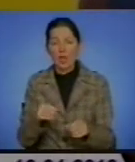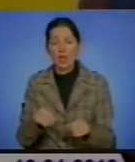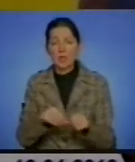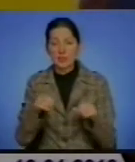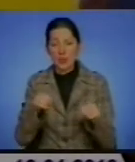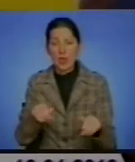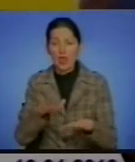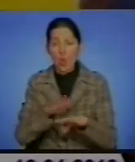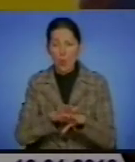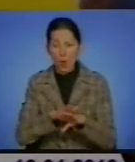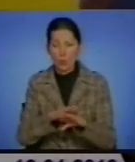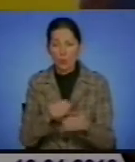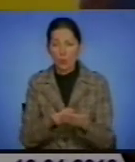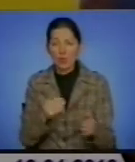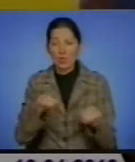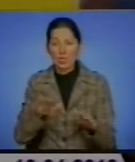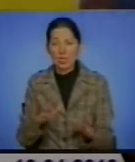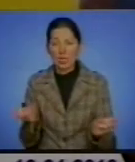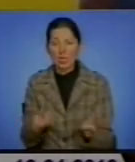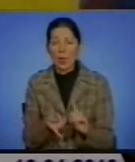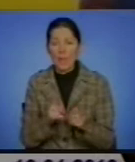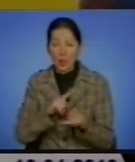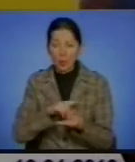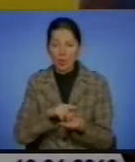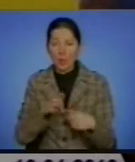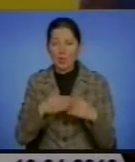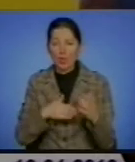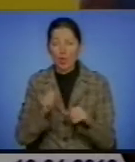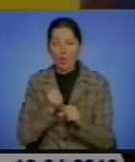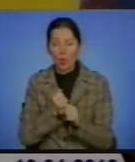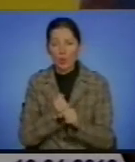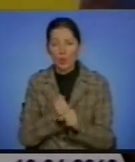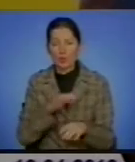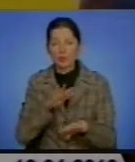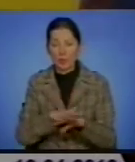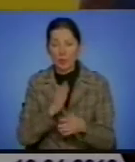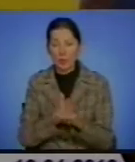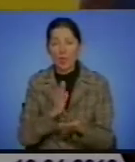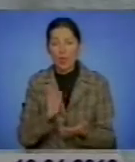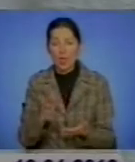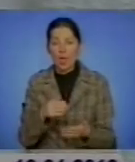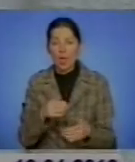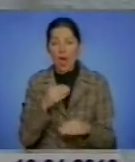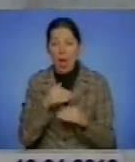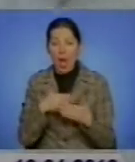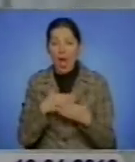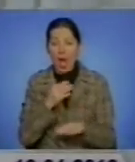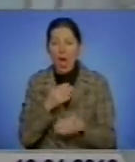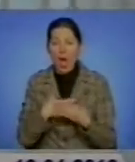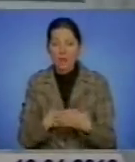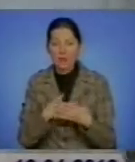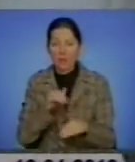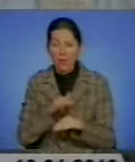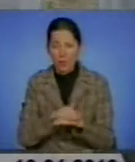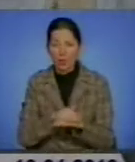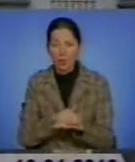практичної роботи. Уже поточного року банк повинен стати активним фактором аграрного ринку. У рамках цієї програми